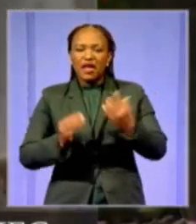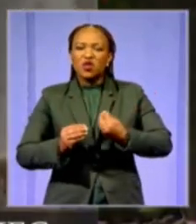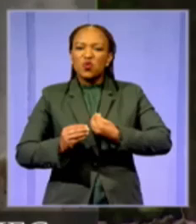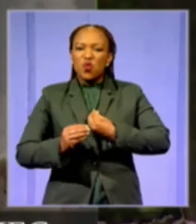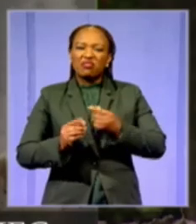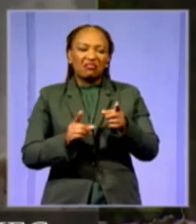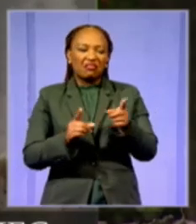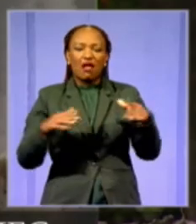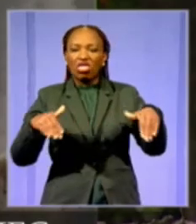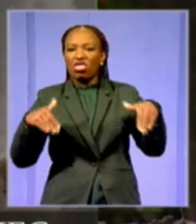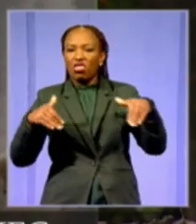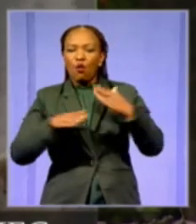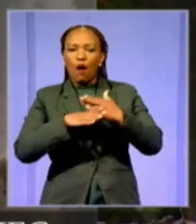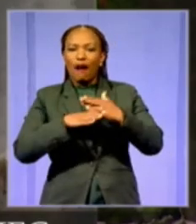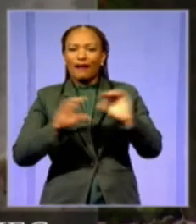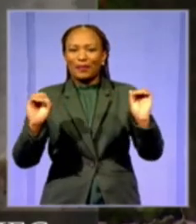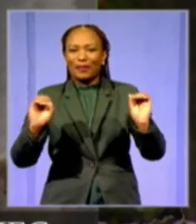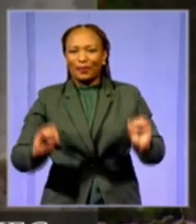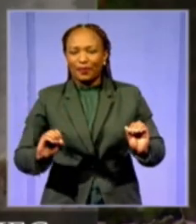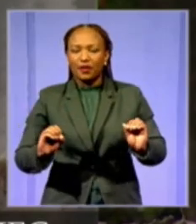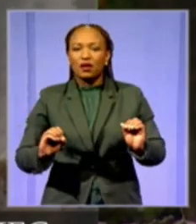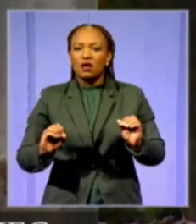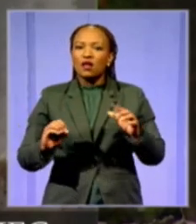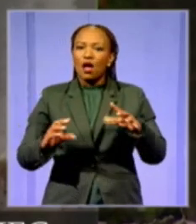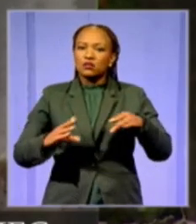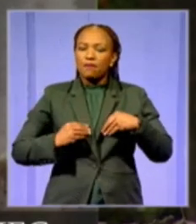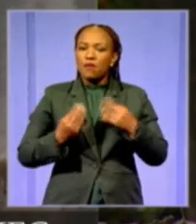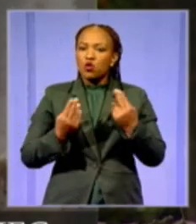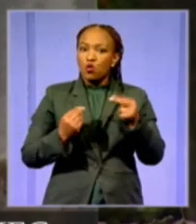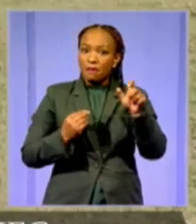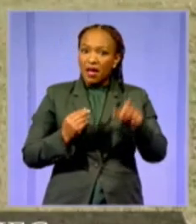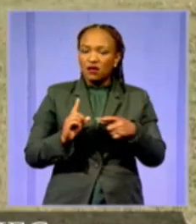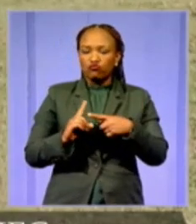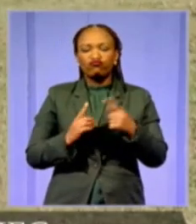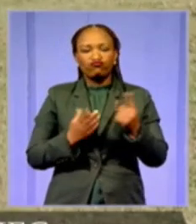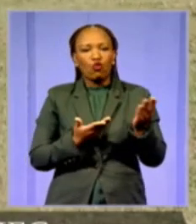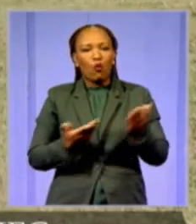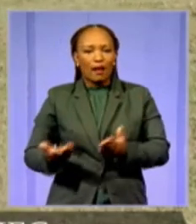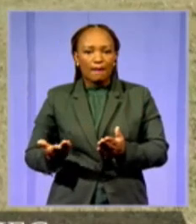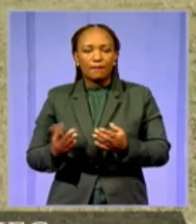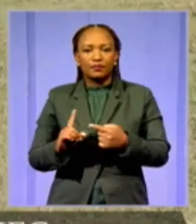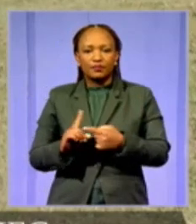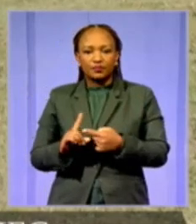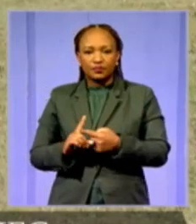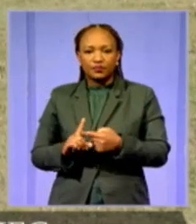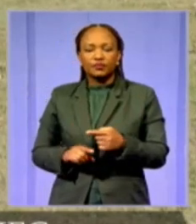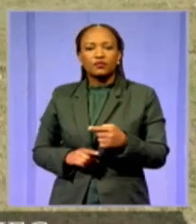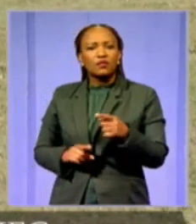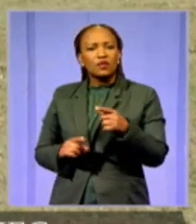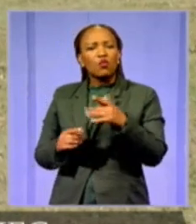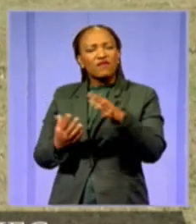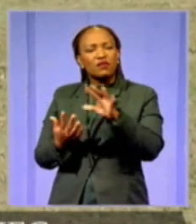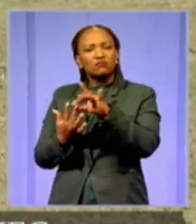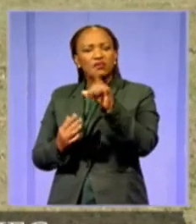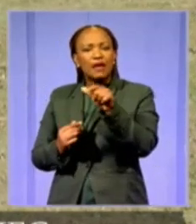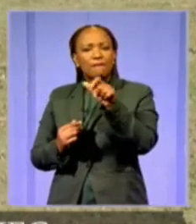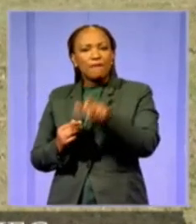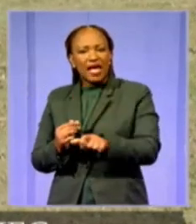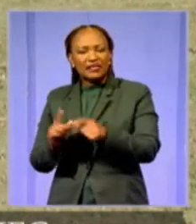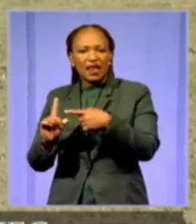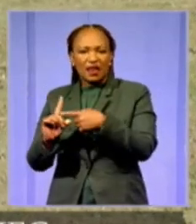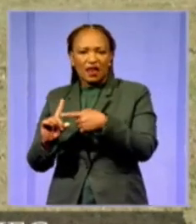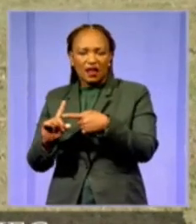Baagi ba mogetse ditlhopho tsa mo lekgotla yo montšhwa ka tlatsopedi. Jaaka fa re tlhophile mo lekgotla o montšhwa, re